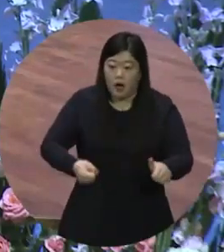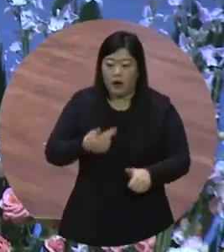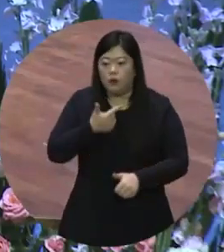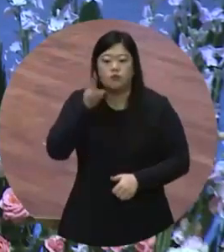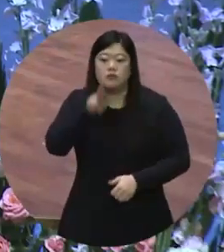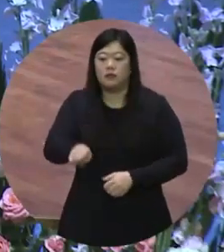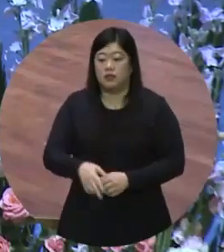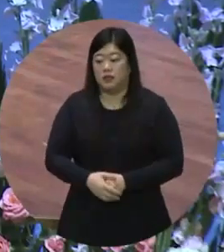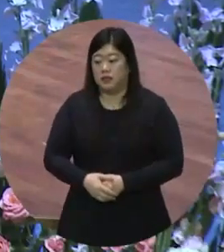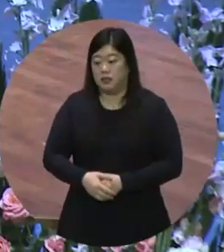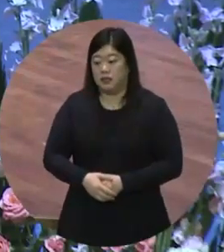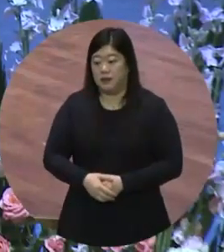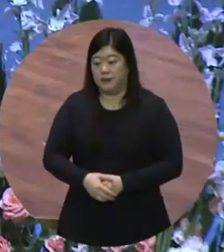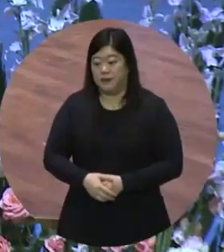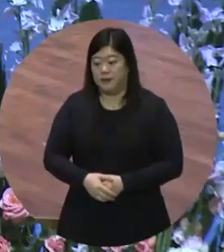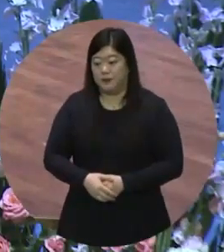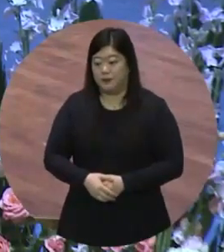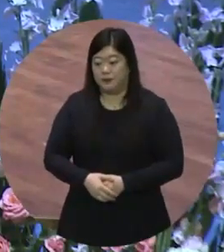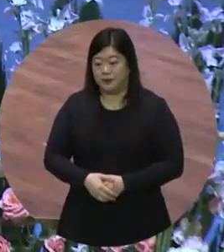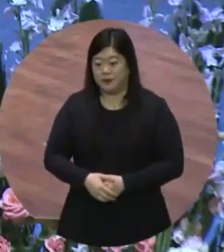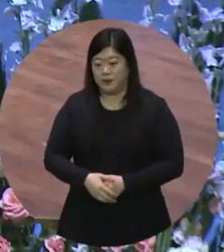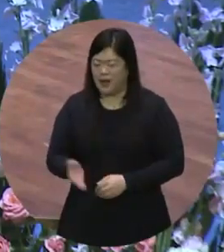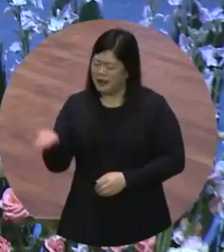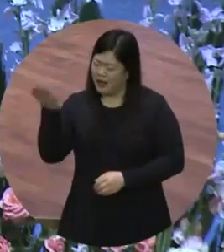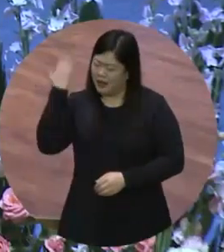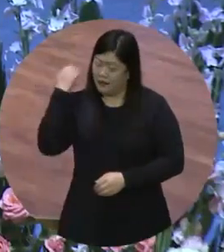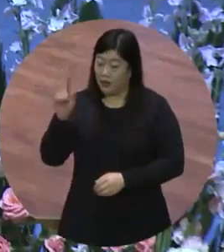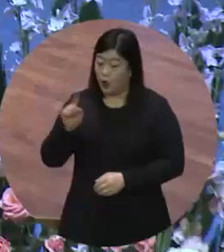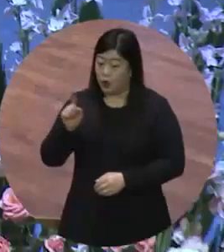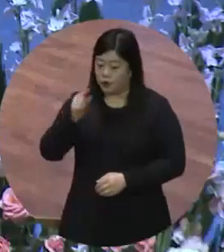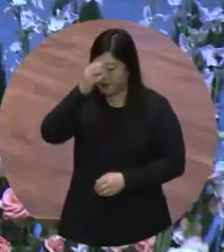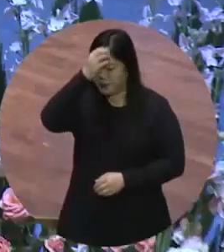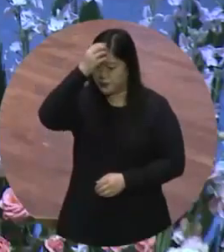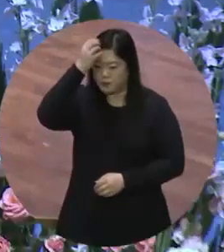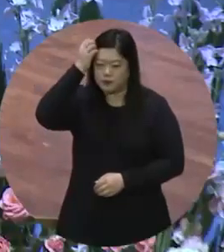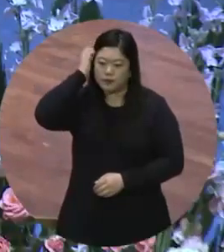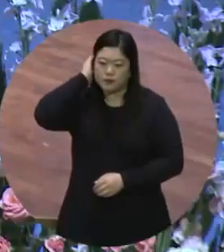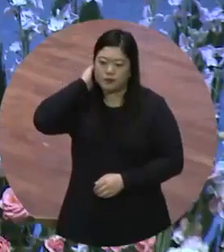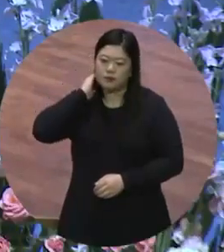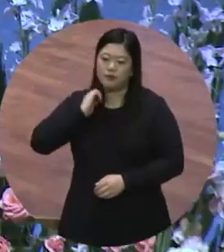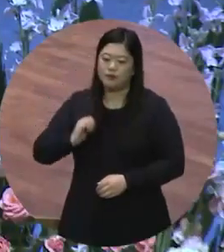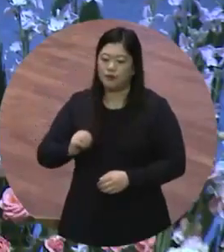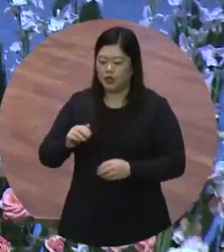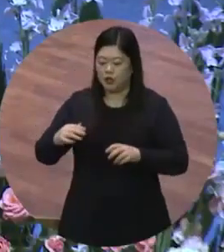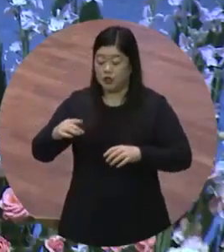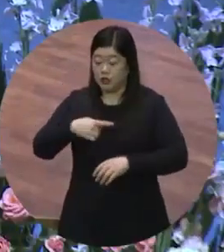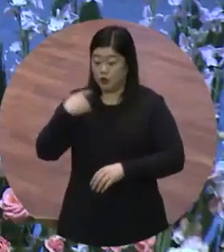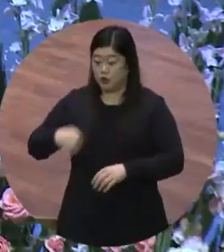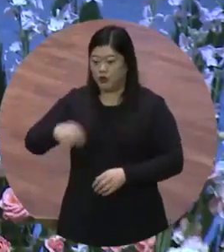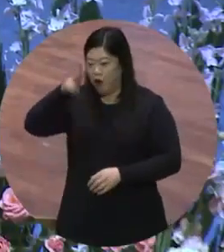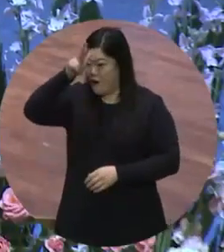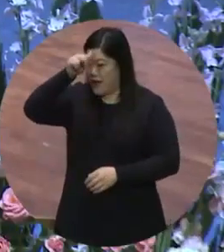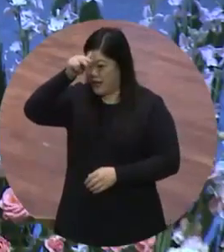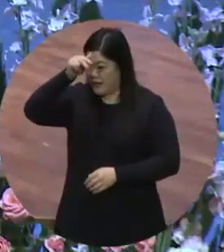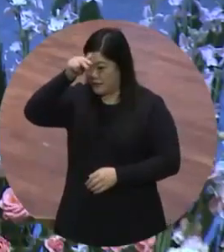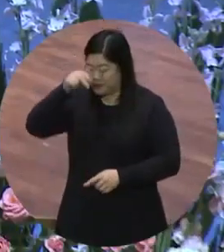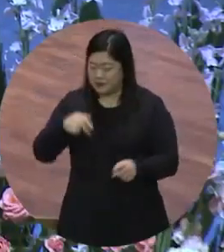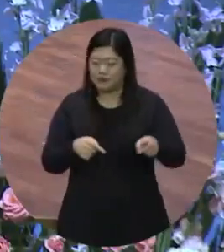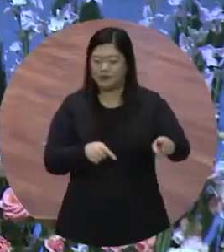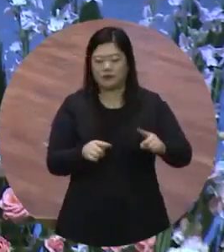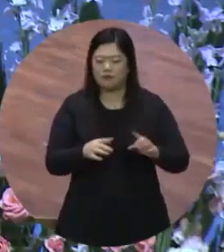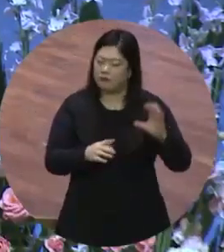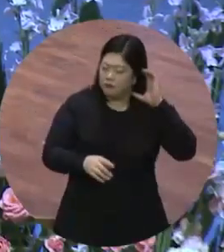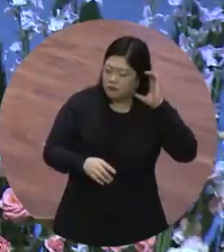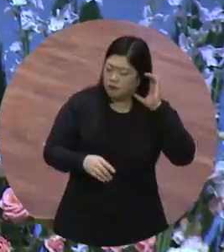때입니다. 중국 공안이 한 가정교회 지도자를 잡았어요. 가정교회